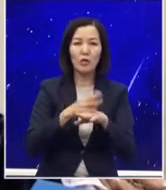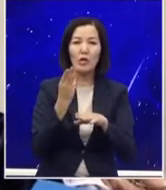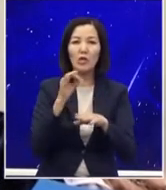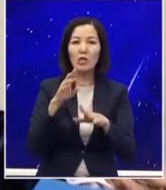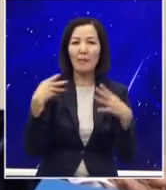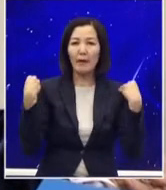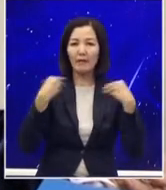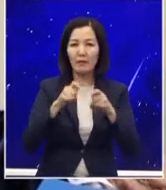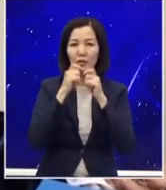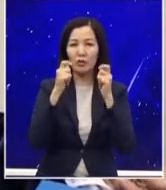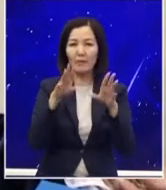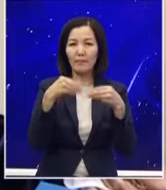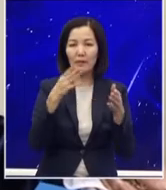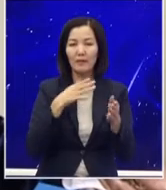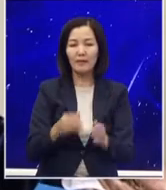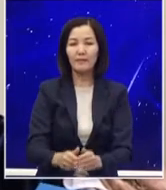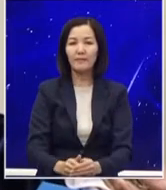жапты.